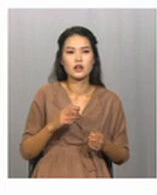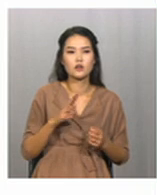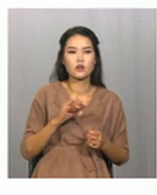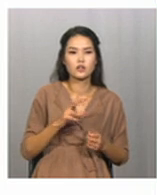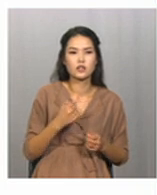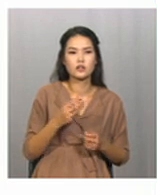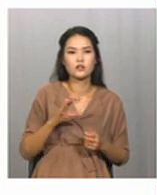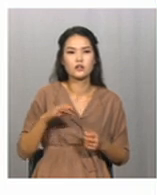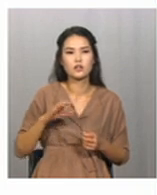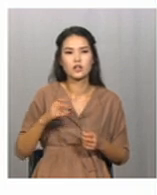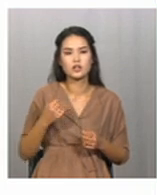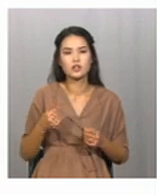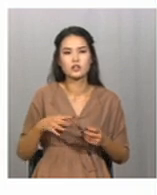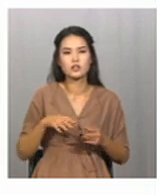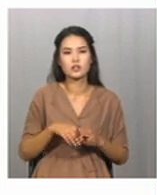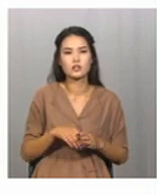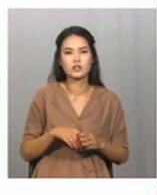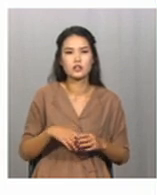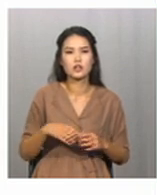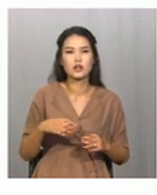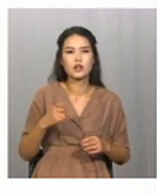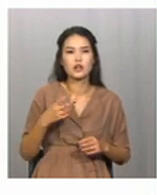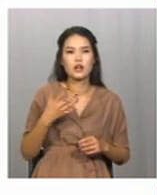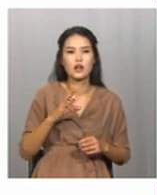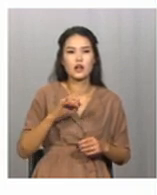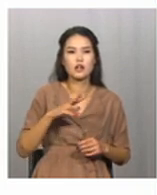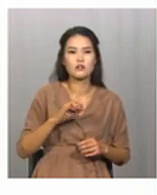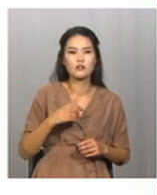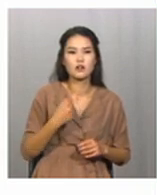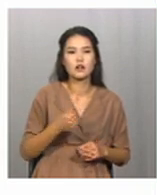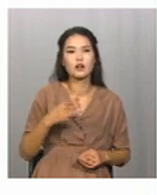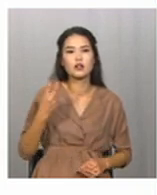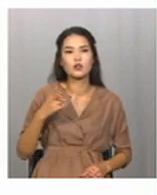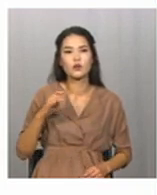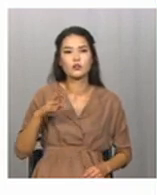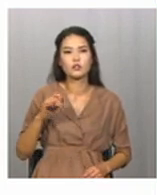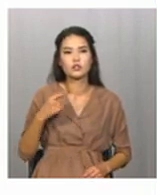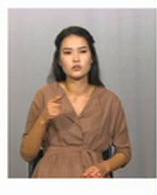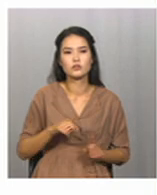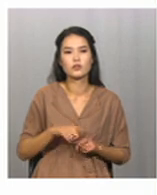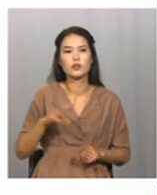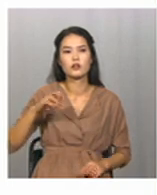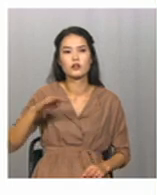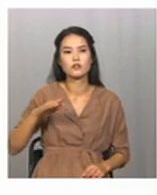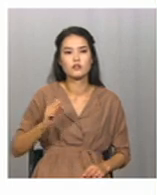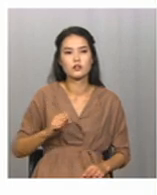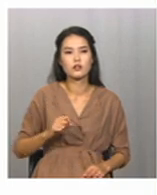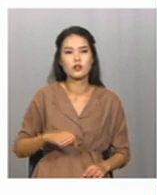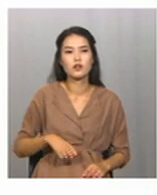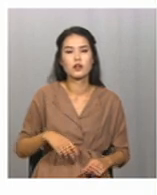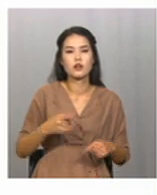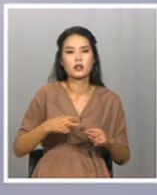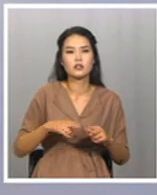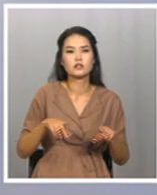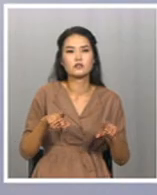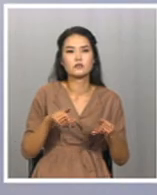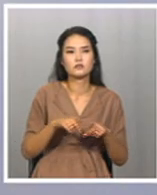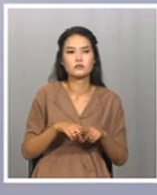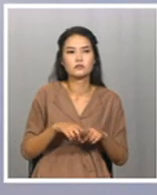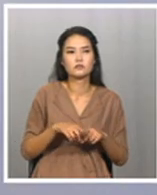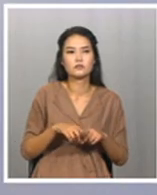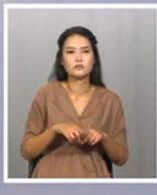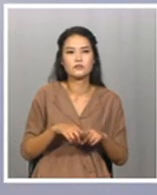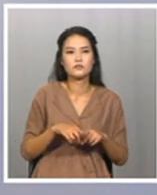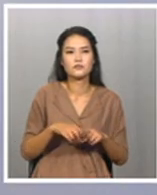квадрат альфа. Тангенстің 5-ші дәрежесі альфа көбейтілген котангенс 5-ші дәрежедегі альфа. Бұнда да 1 шығады. Ал